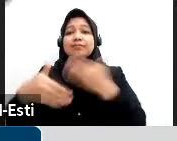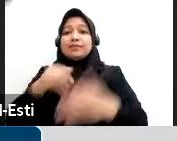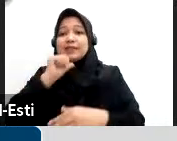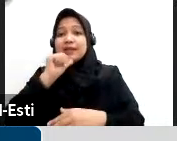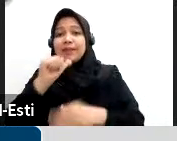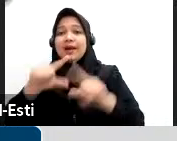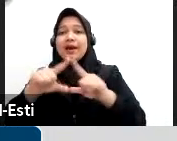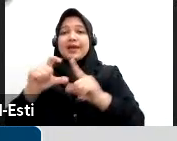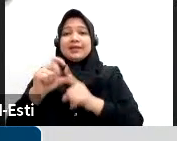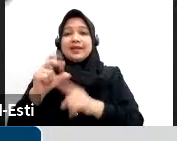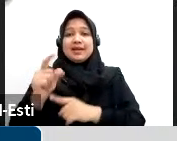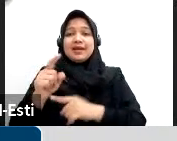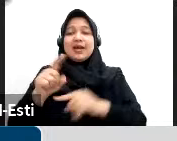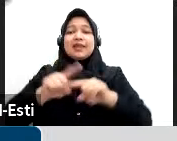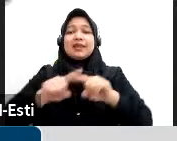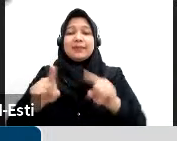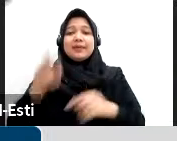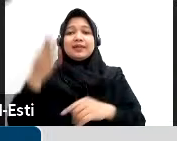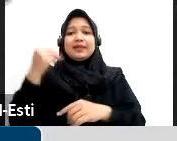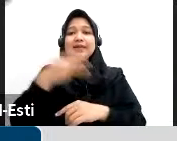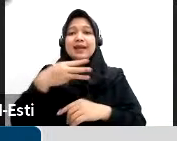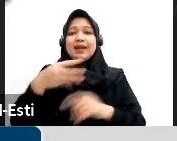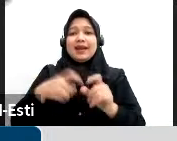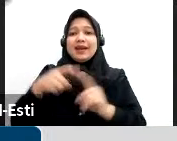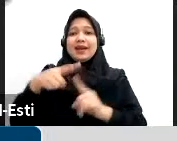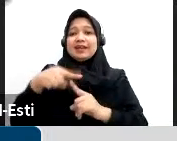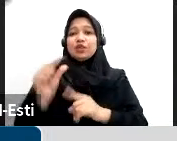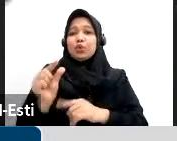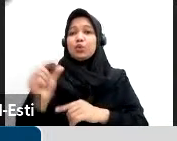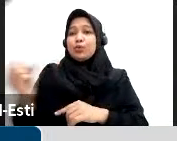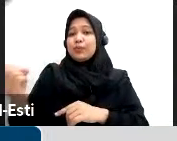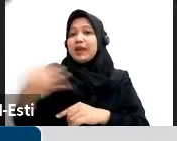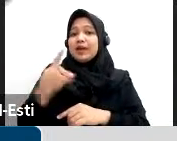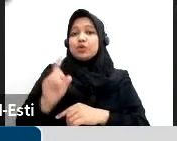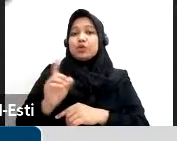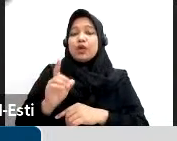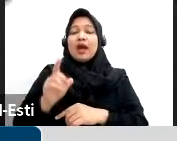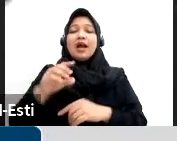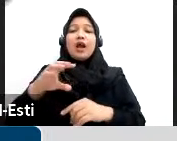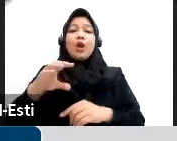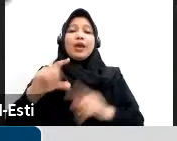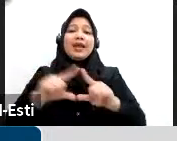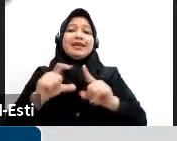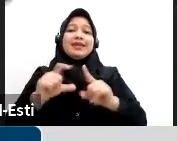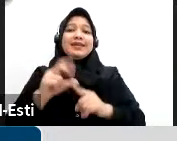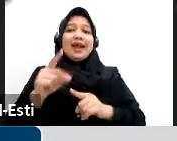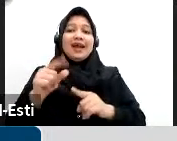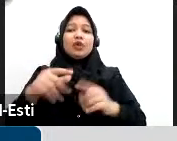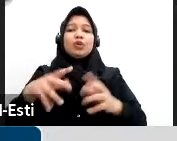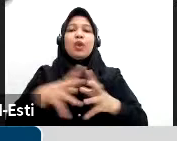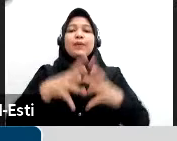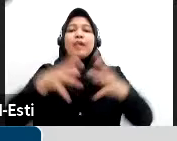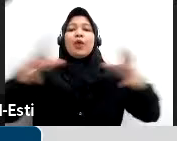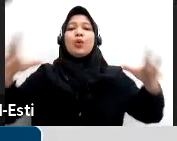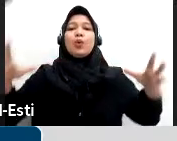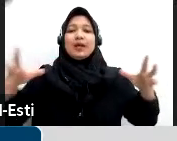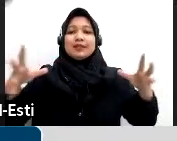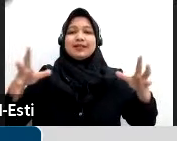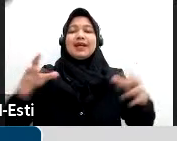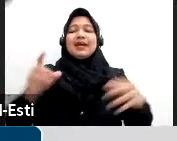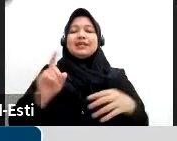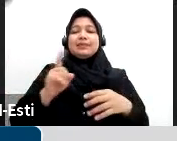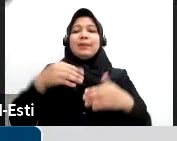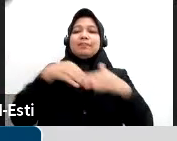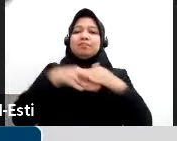sebagaimana disampaikan oleh Estu sebelumnya bahwa ujiannya ternyata jangkauannya cukup luas gede Arti dear juga masuk ranah